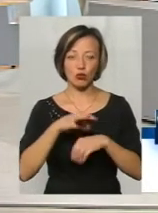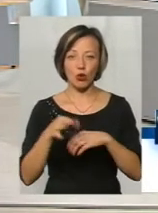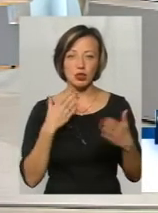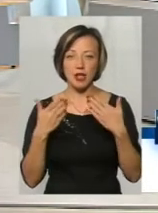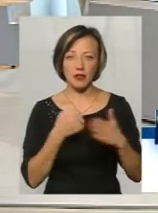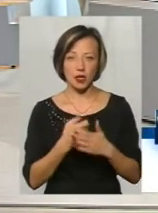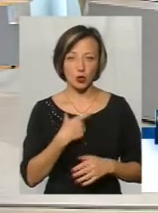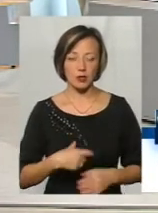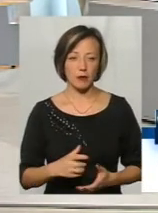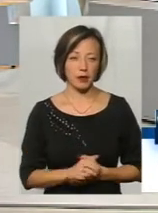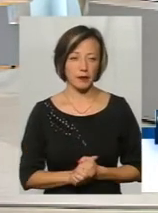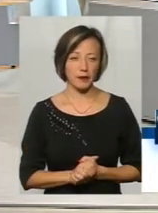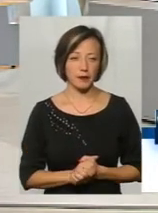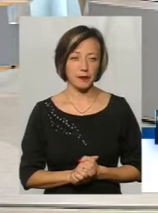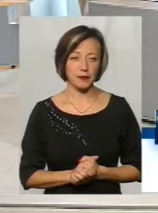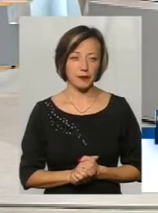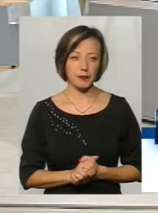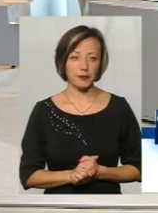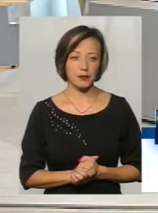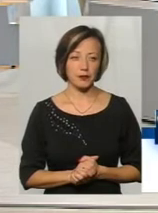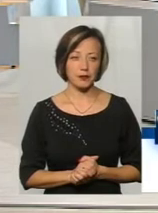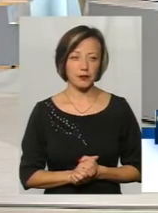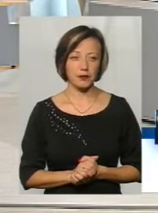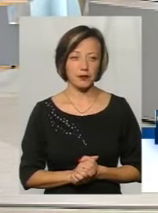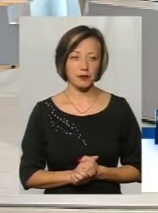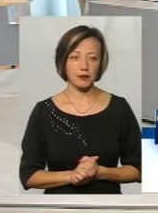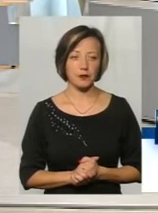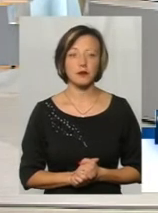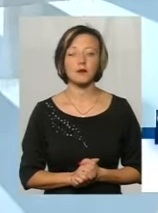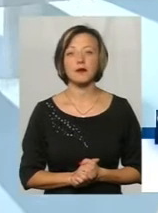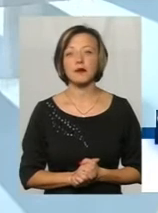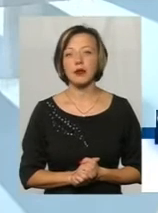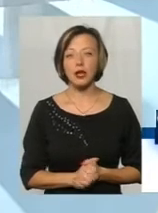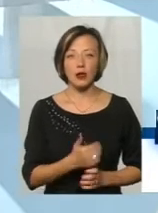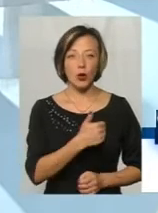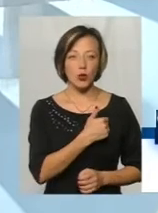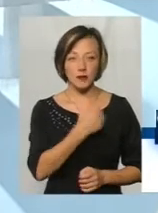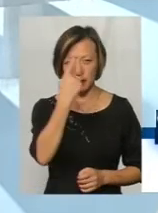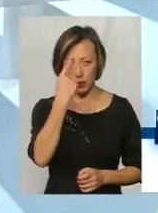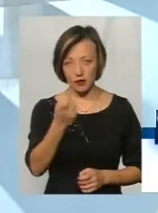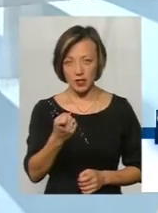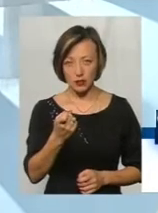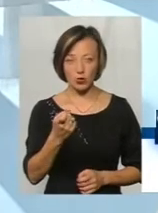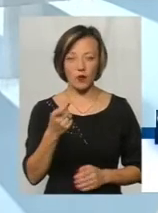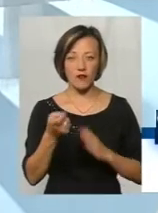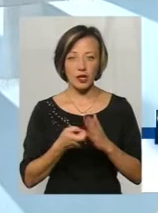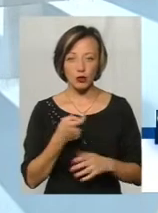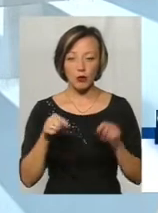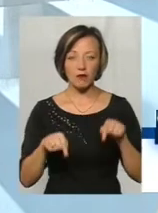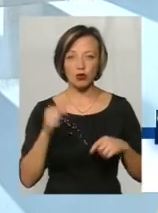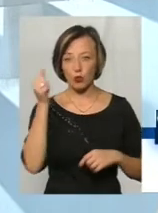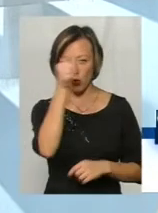себе? Дякую за слово. Ну, перш за все, хотів би якби довести до відома, що, ну, зокрема, в цьому році,